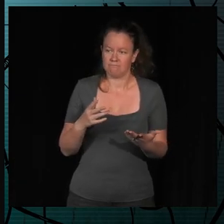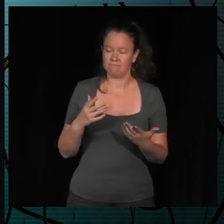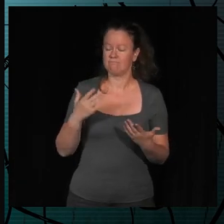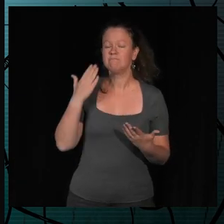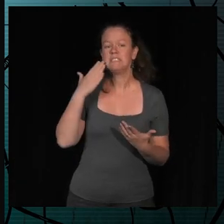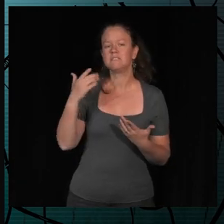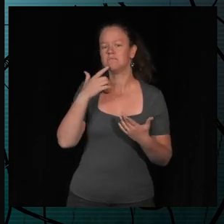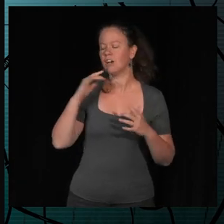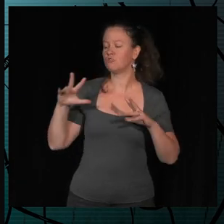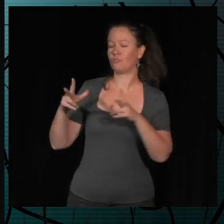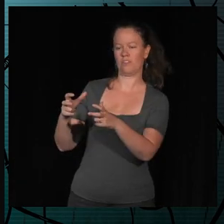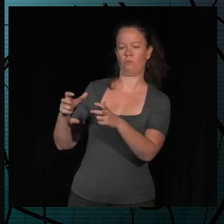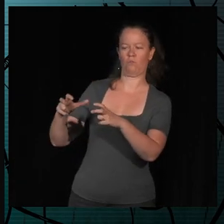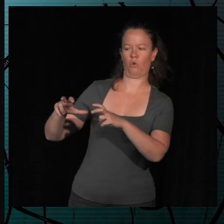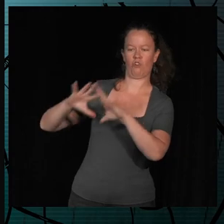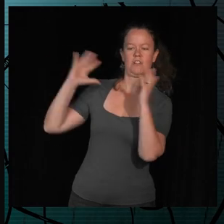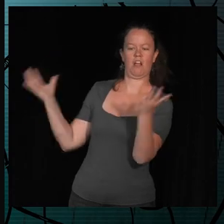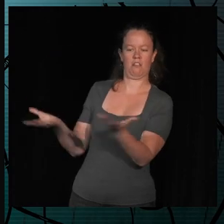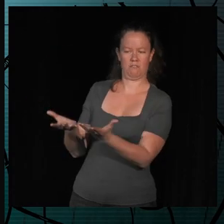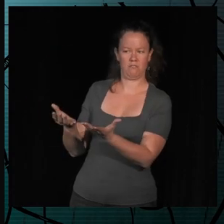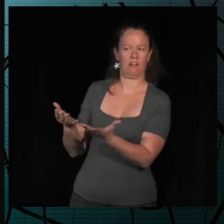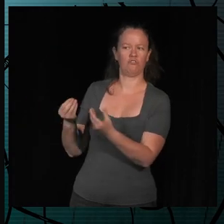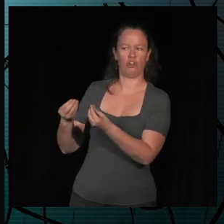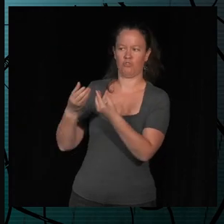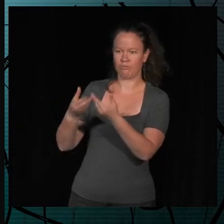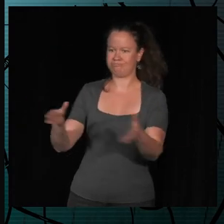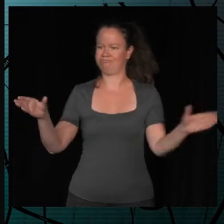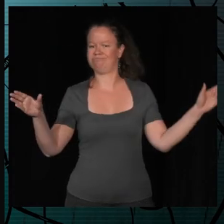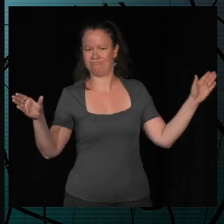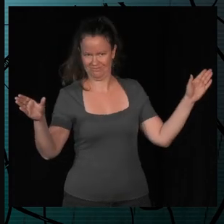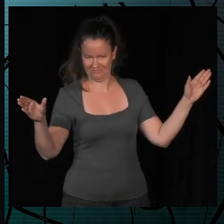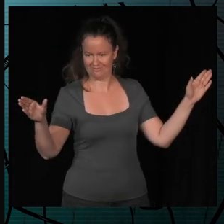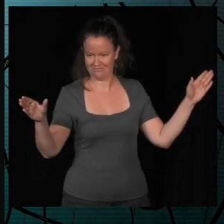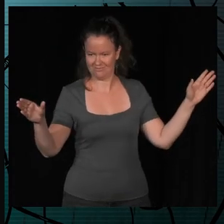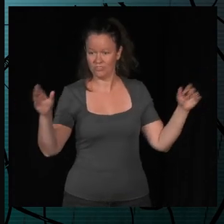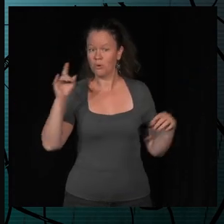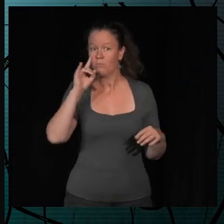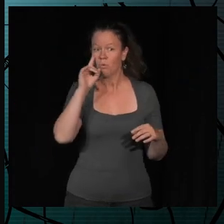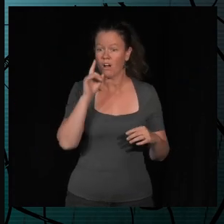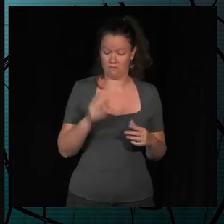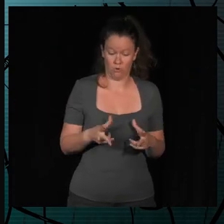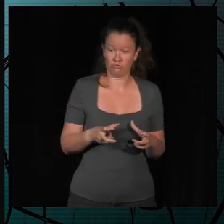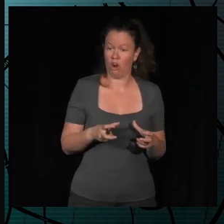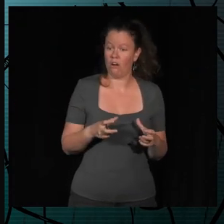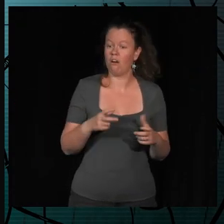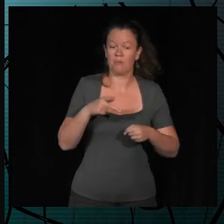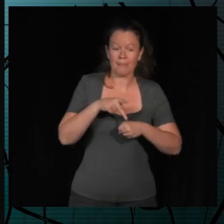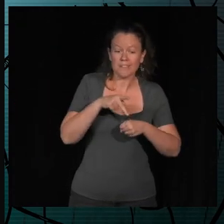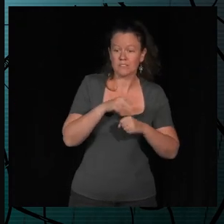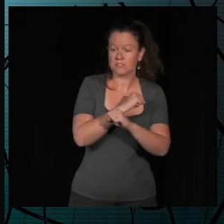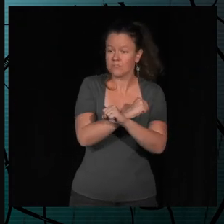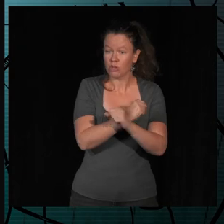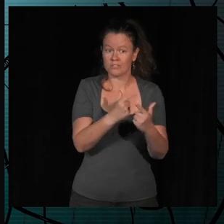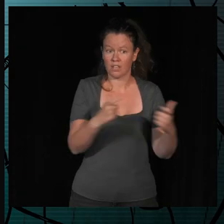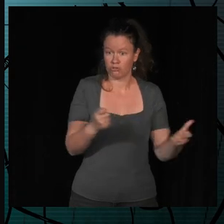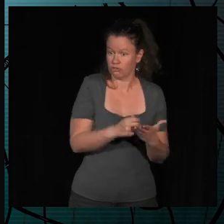proprement parler c'est ce qui a permis une vraie démocratisation parce que tout le monde n'avait pas la possibilité d'avoir une console de jeu qui coûte cher ou un ordinateur qui